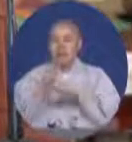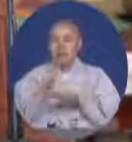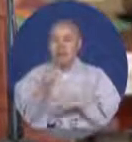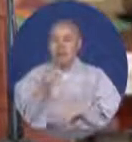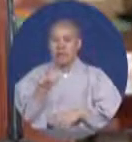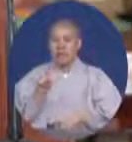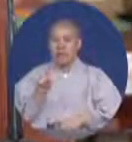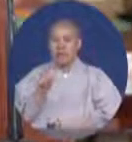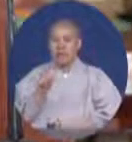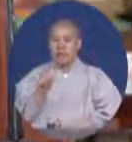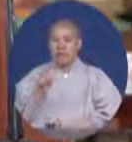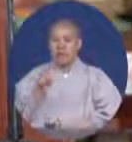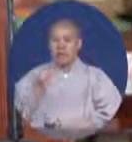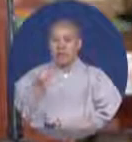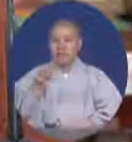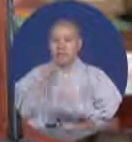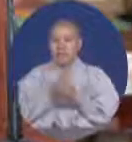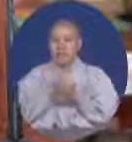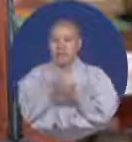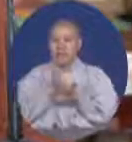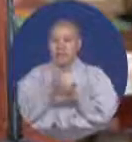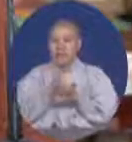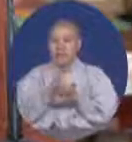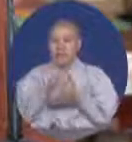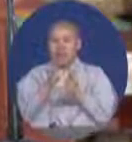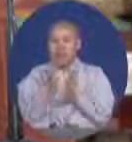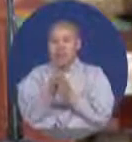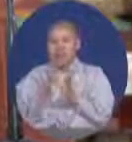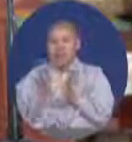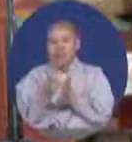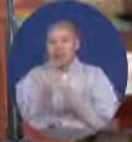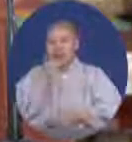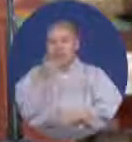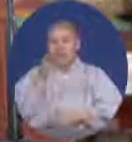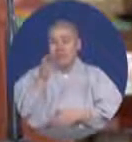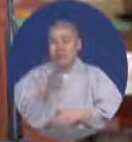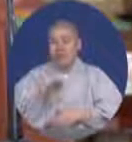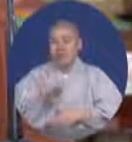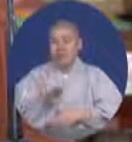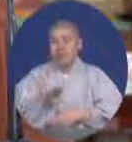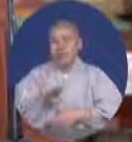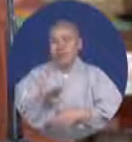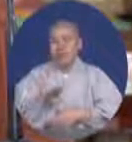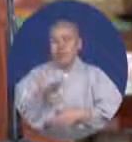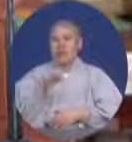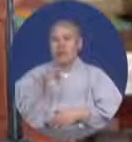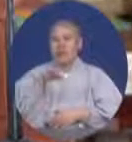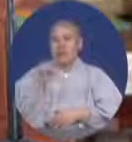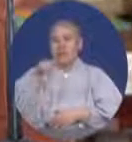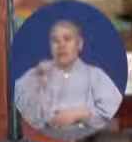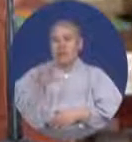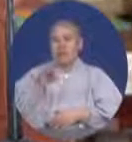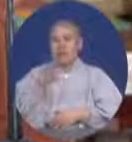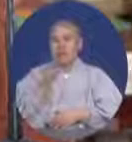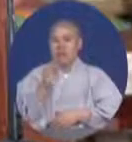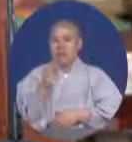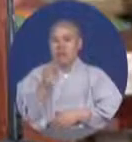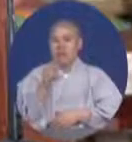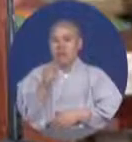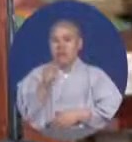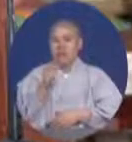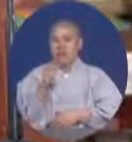화엄경이 그 많은 품이 있는데 앞에 세주묘원품이라는 품이 있는데 그 세주묘원품은